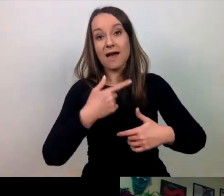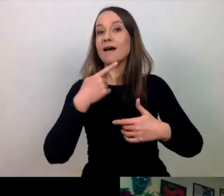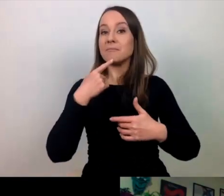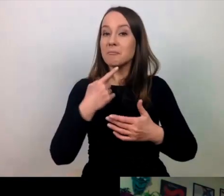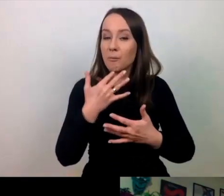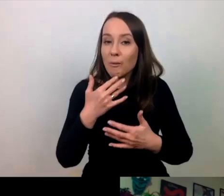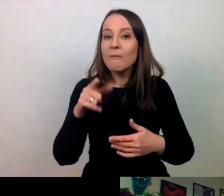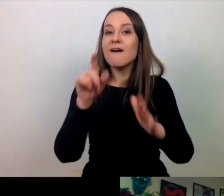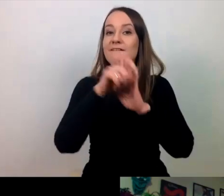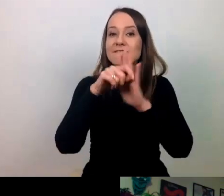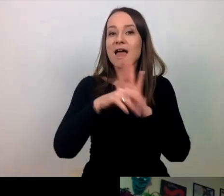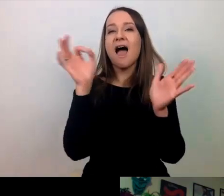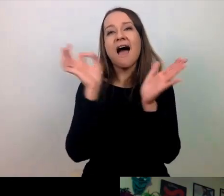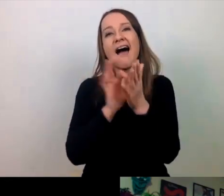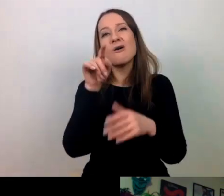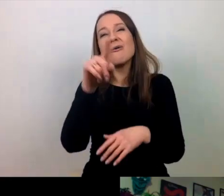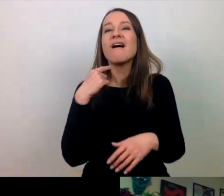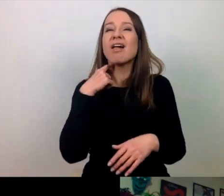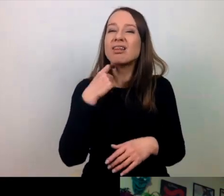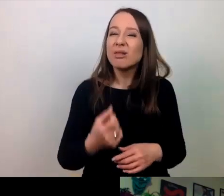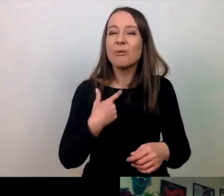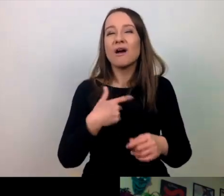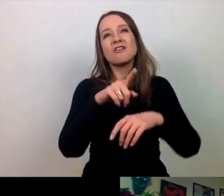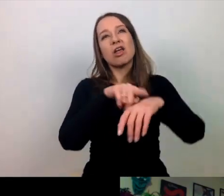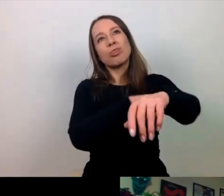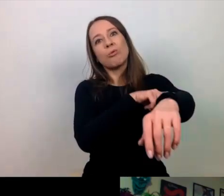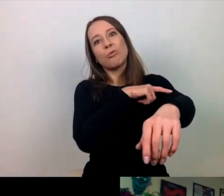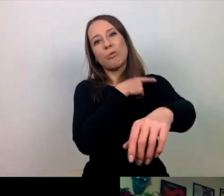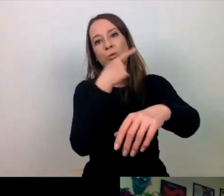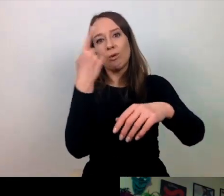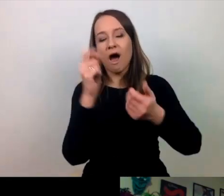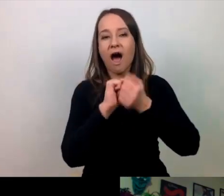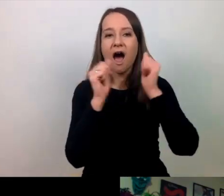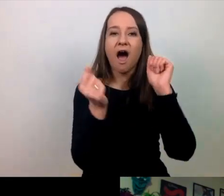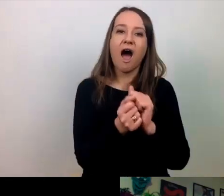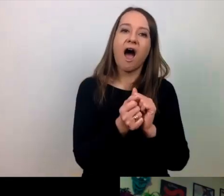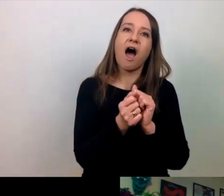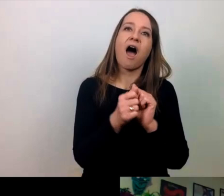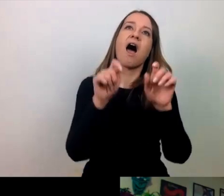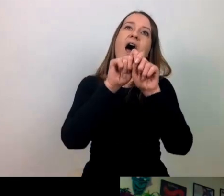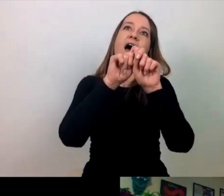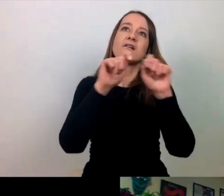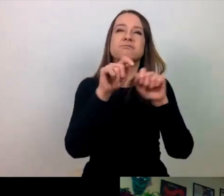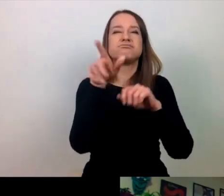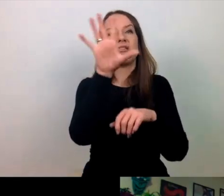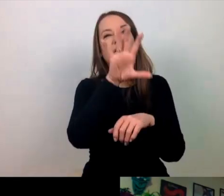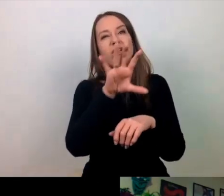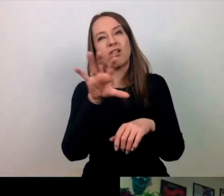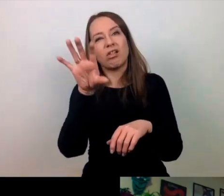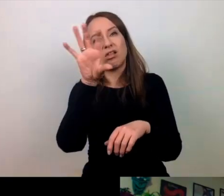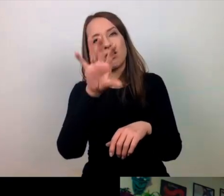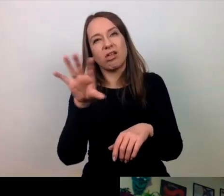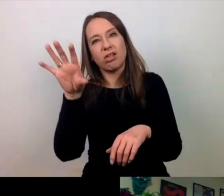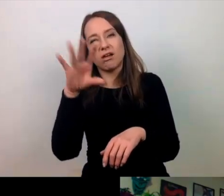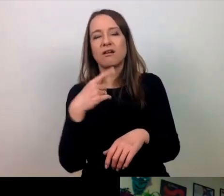film jest nudny, że są w nim dłużyzny albo że są klisze i że mnie to w ogóle nie cieszy, że jestem znudzona,